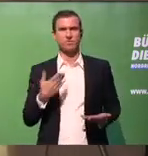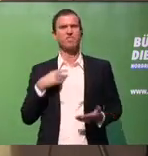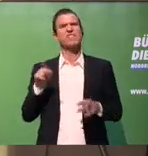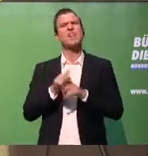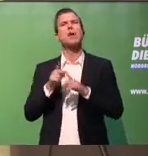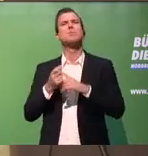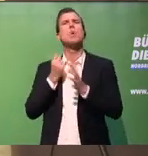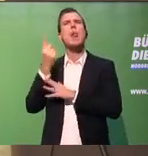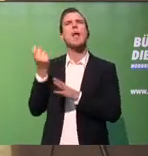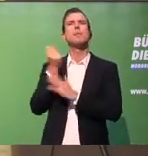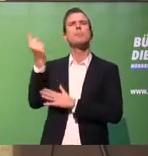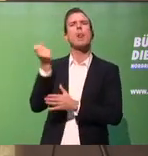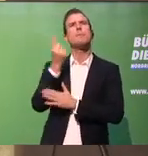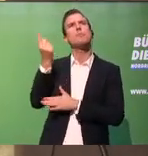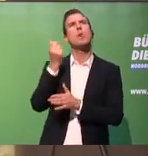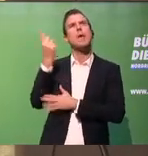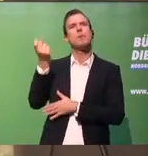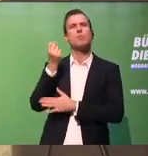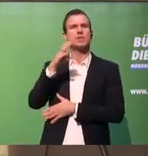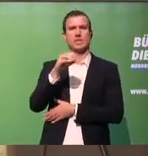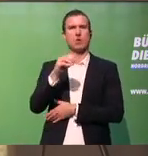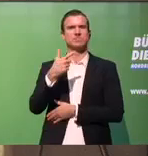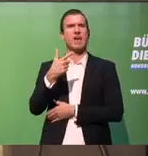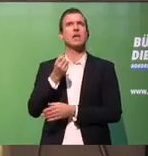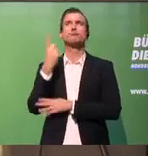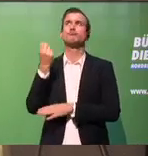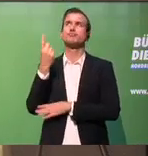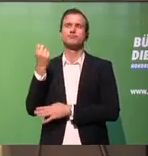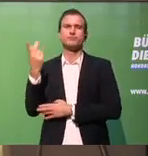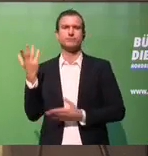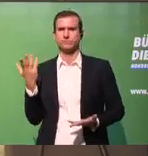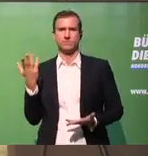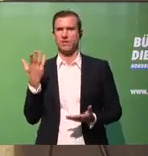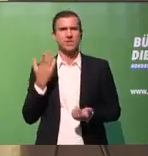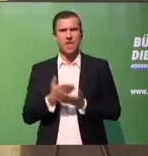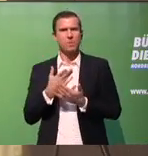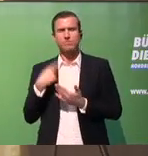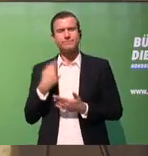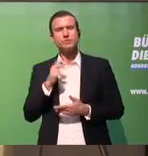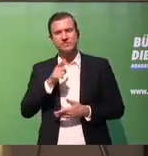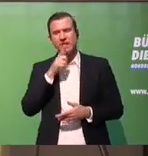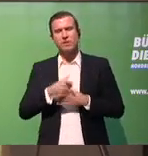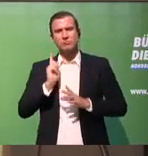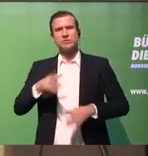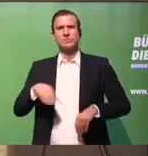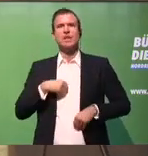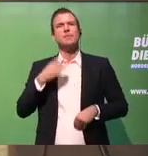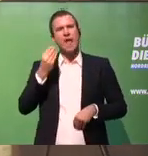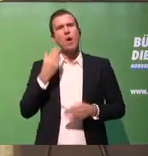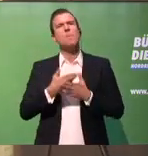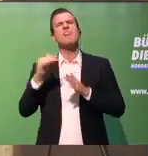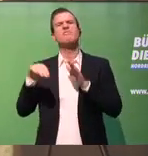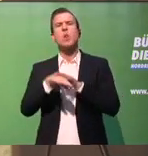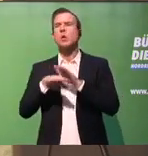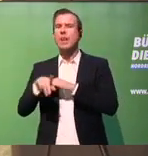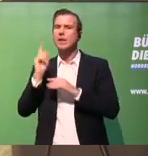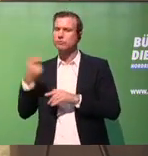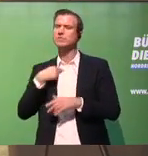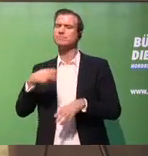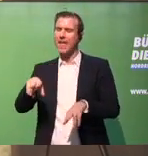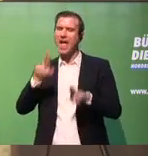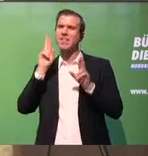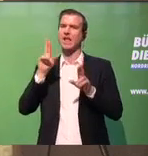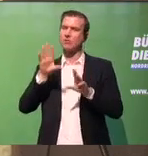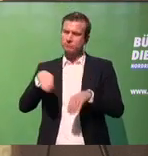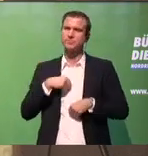für CO2 benutzt haben. Diese Aufgabe und Verantwortung müssen wir annehmen. Da ist ein Punkt, die Anerkennung der Flüchtlinge. Wir müssen die